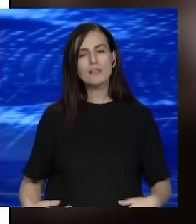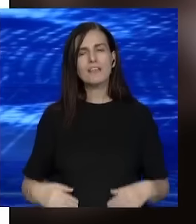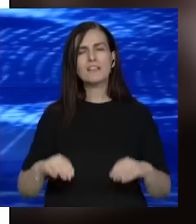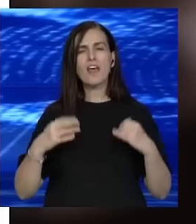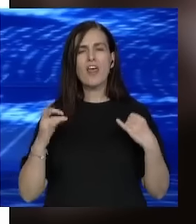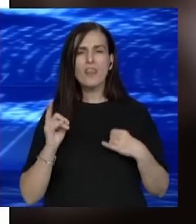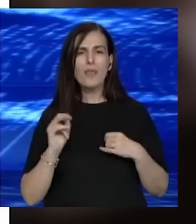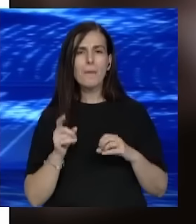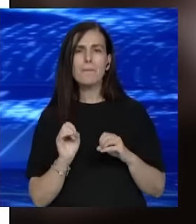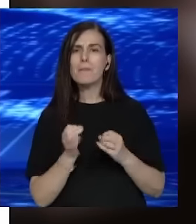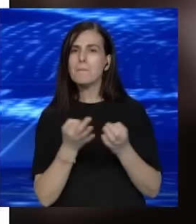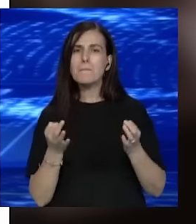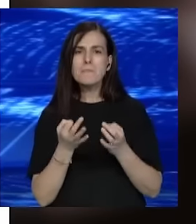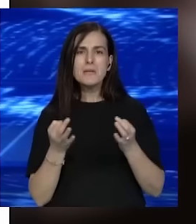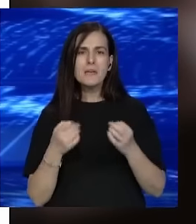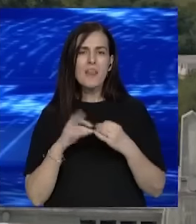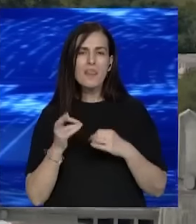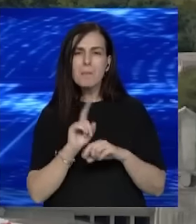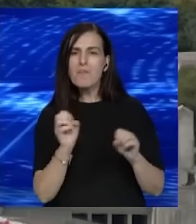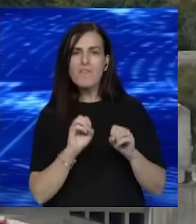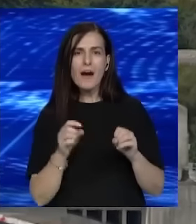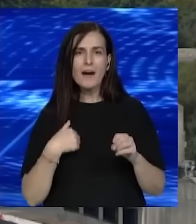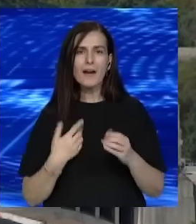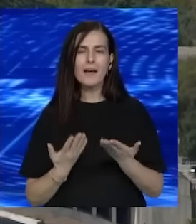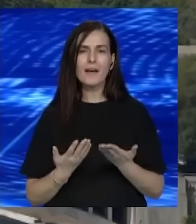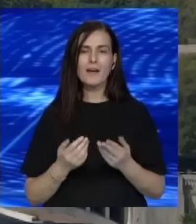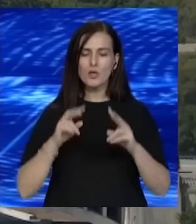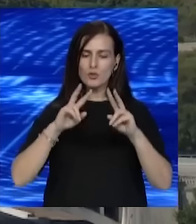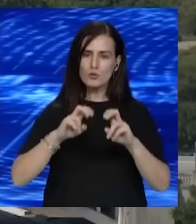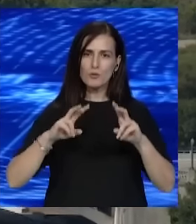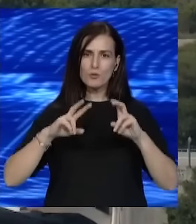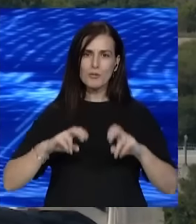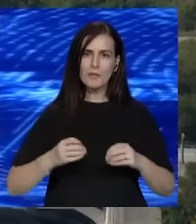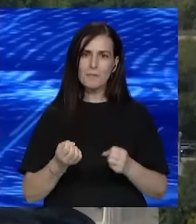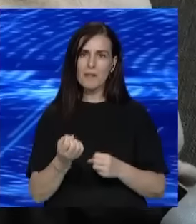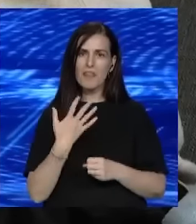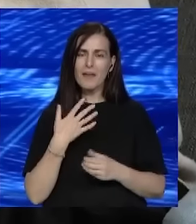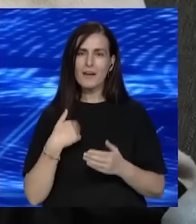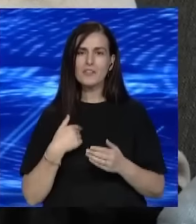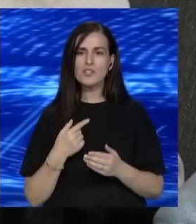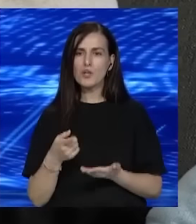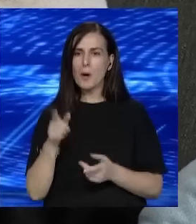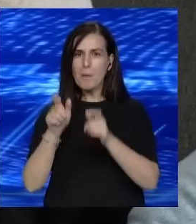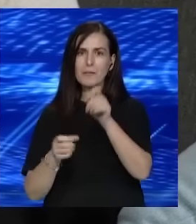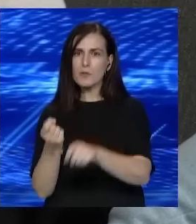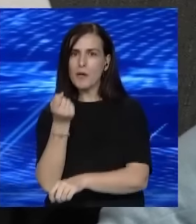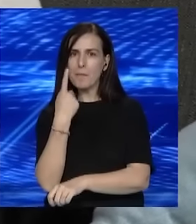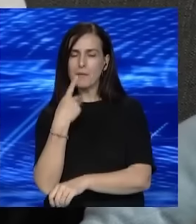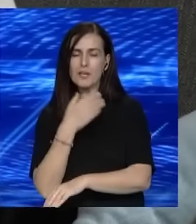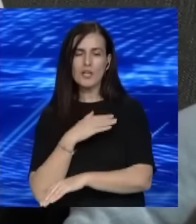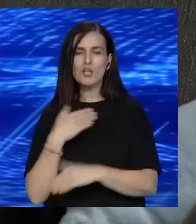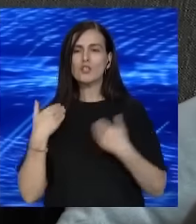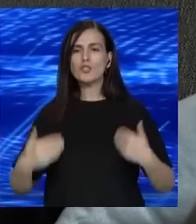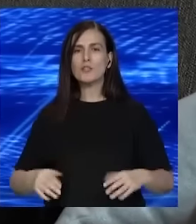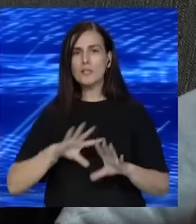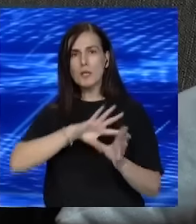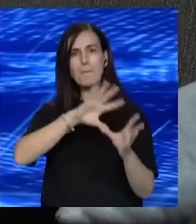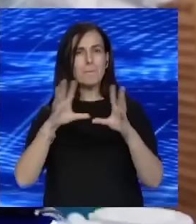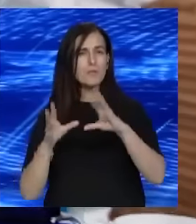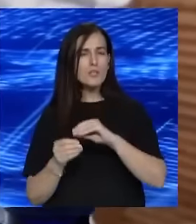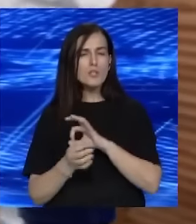të përgjithshme të trupit. Studimi i kryer online në Shtetet e Bashkuara me më shumë se 100 njerëz tregon se përdoruesit kanë raportuar se ndjenin që shëndeti i tyre në përgjithësi